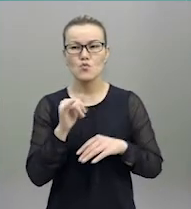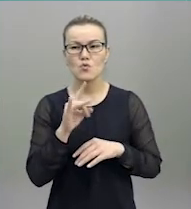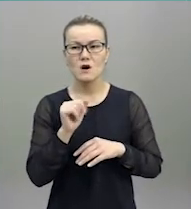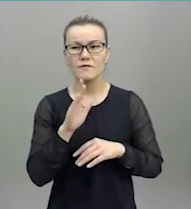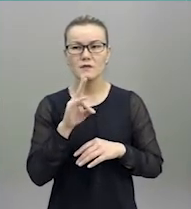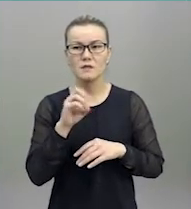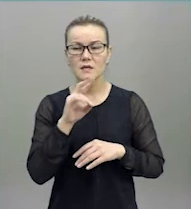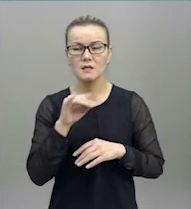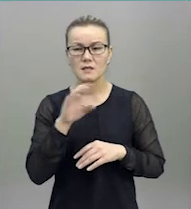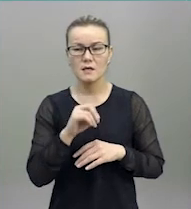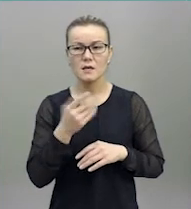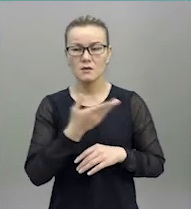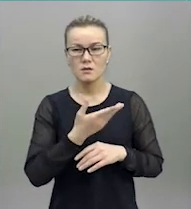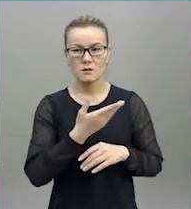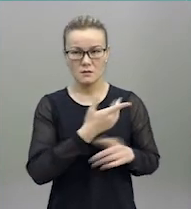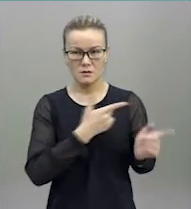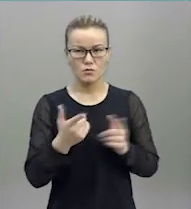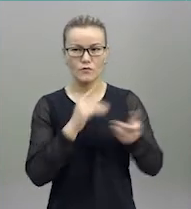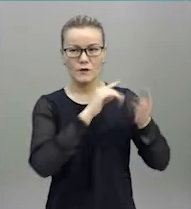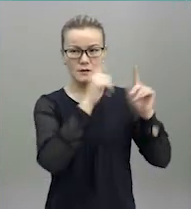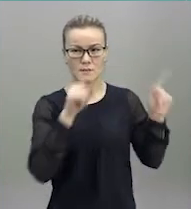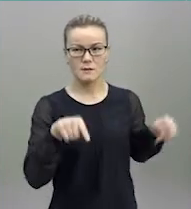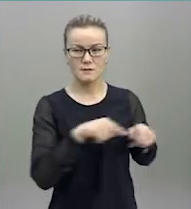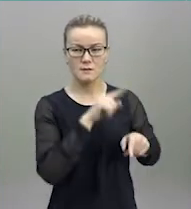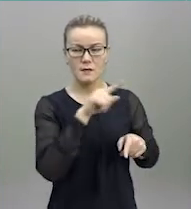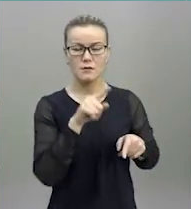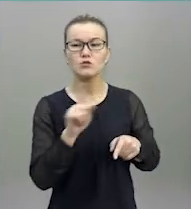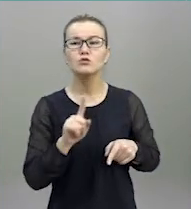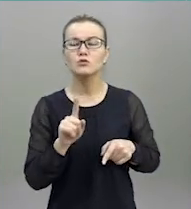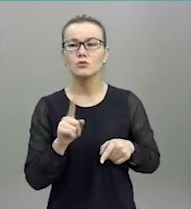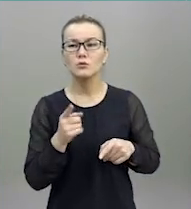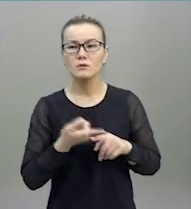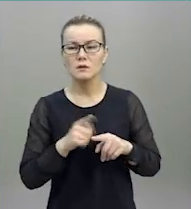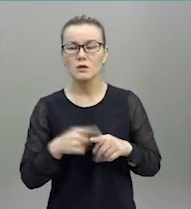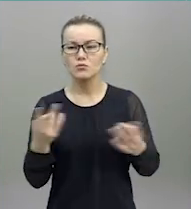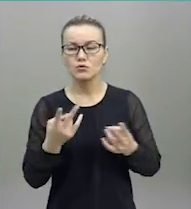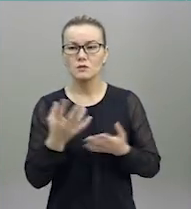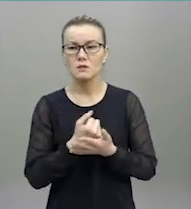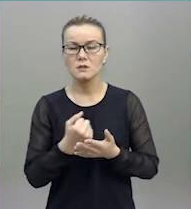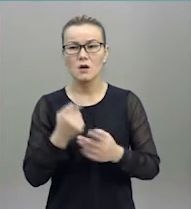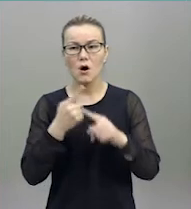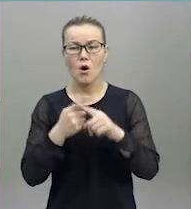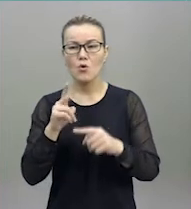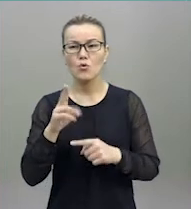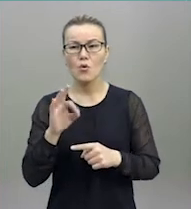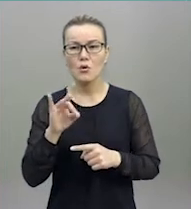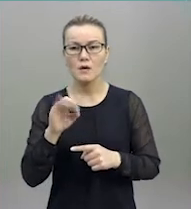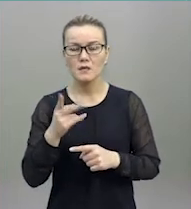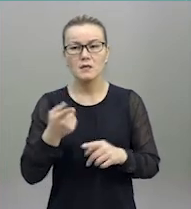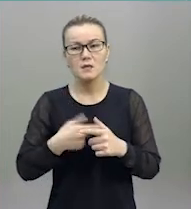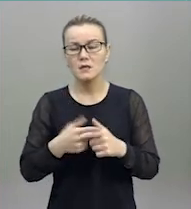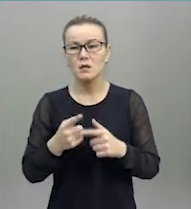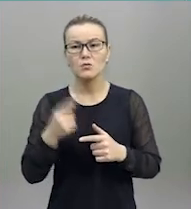уравнения у нас записано доске что значит и решить уравнение это надо найти его корень или убедиться что таковых